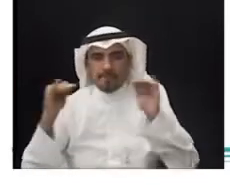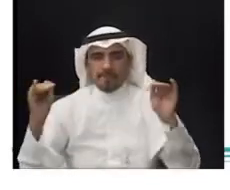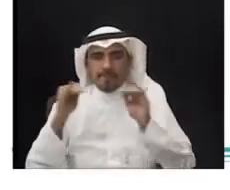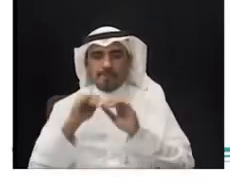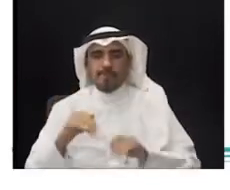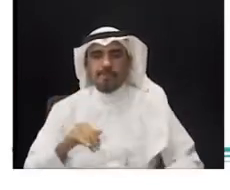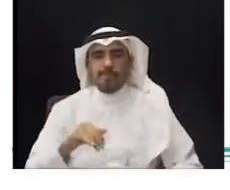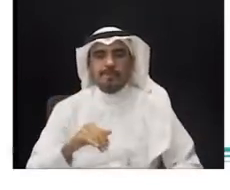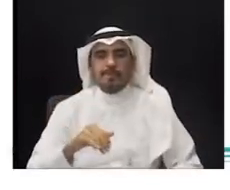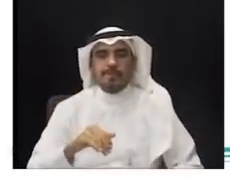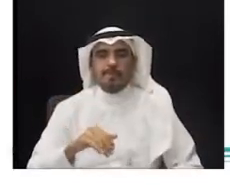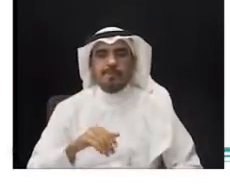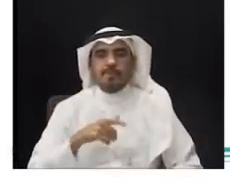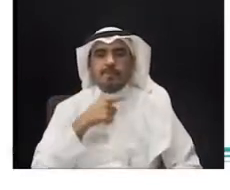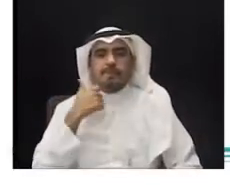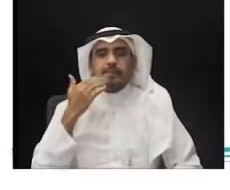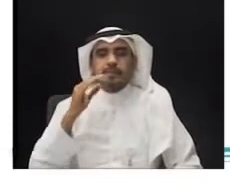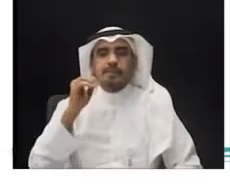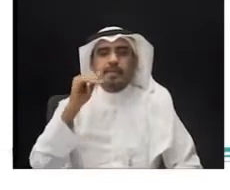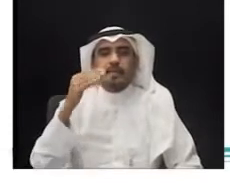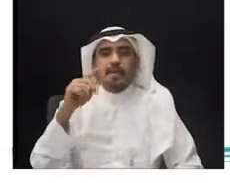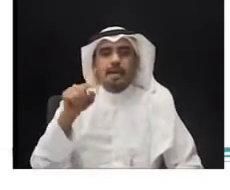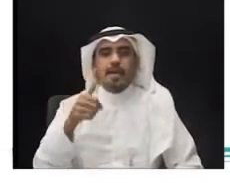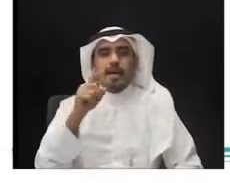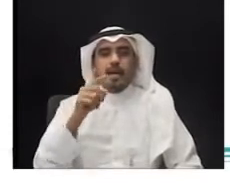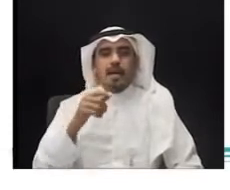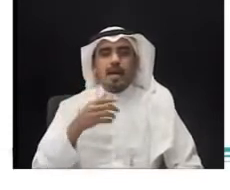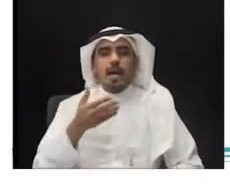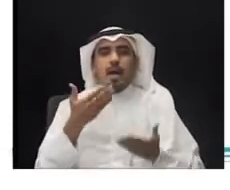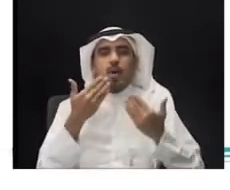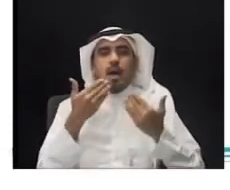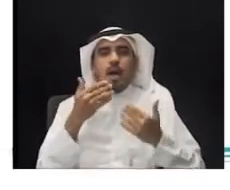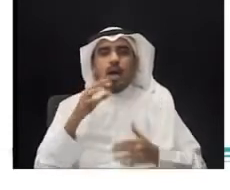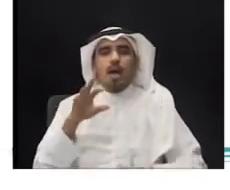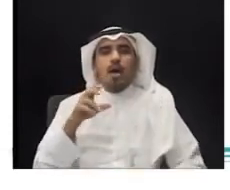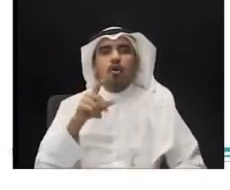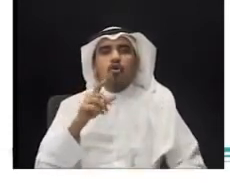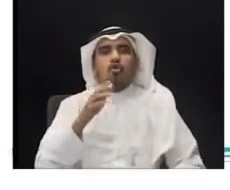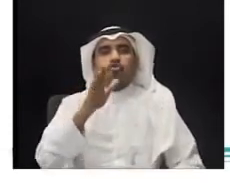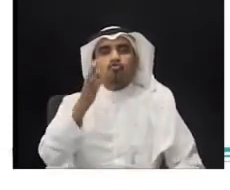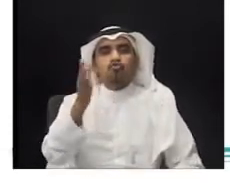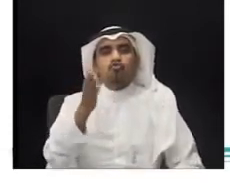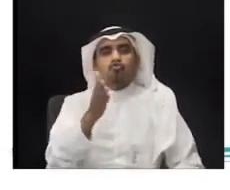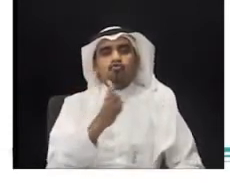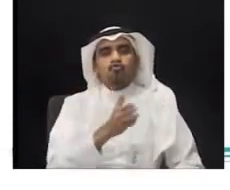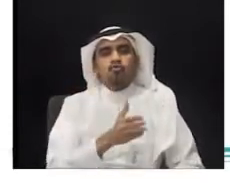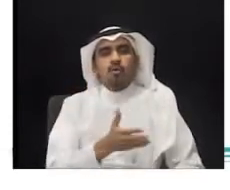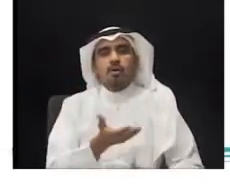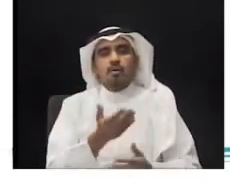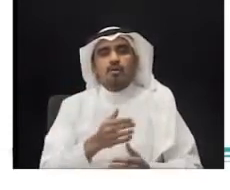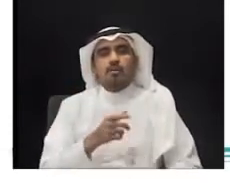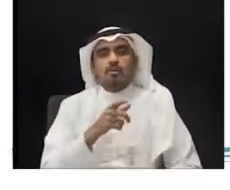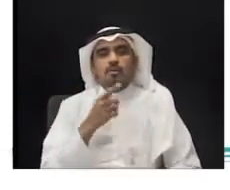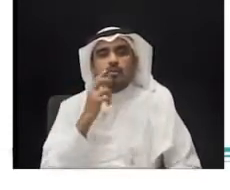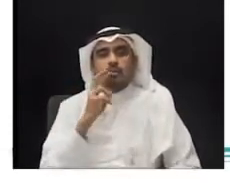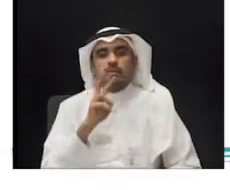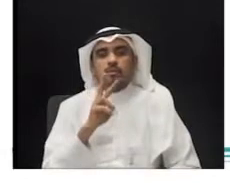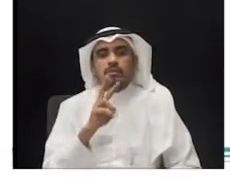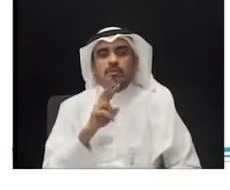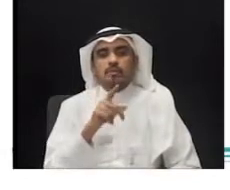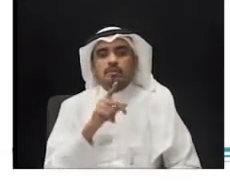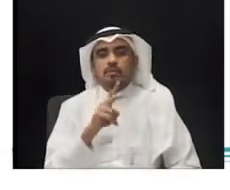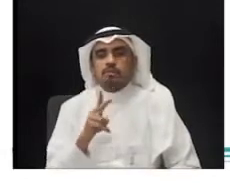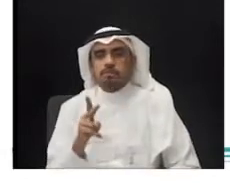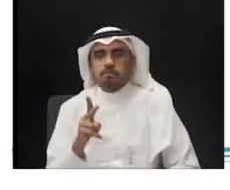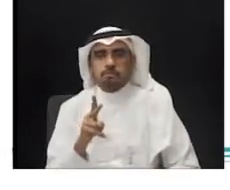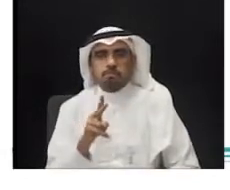أفقي، مثل صحراء وهواء وشاطئ. اختلفت هي طبعا ما بين